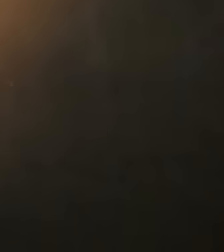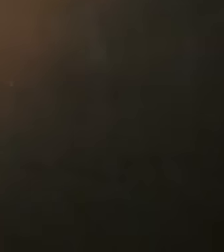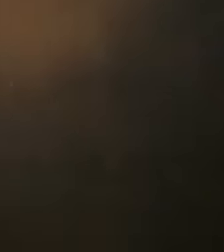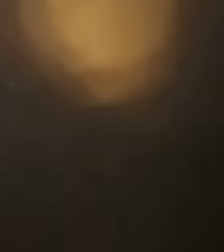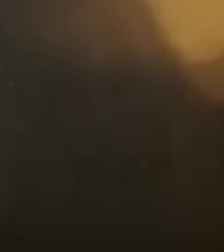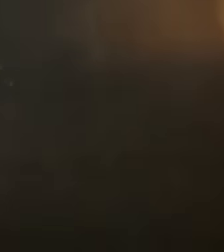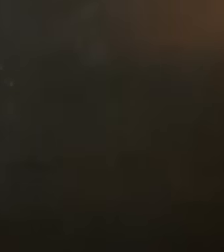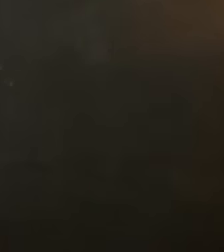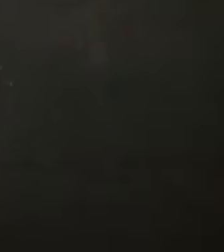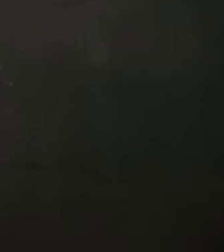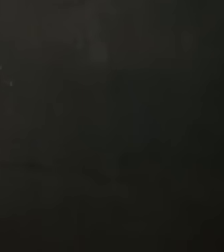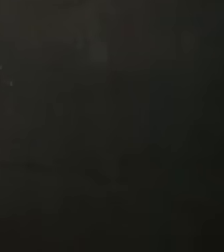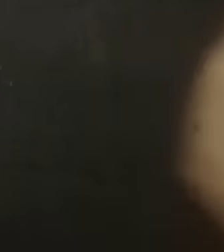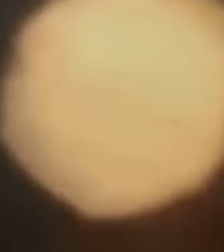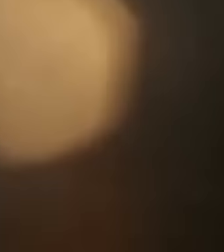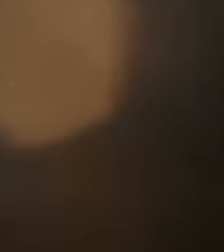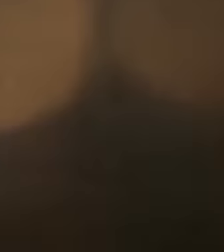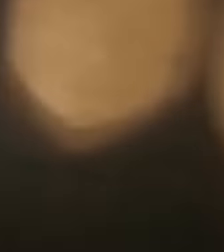r